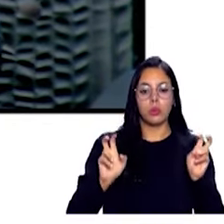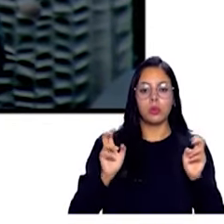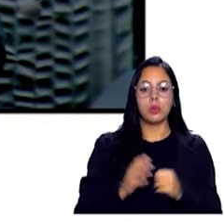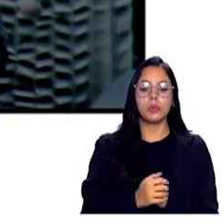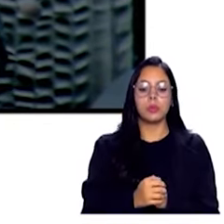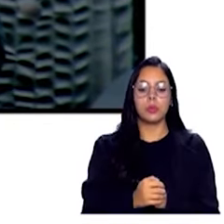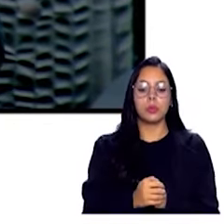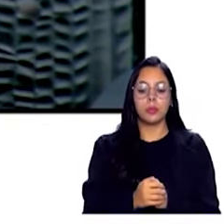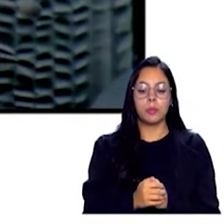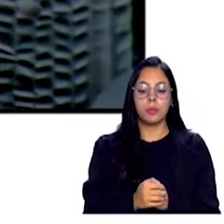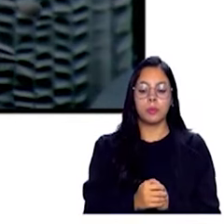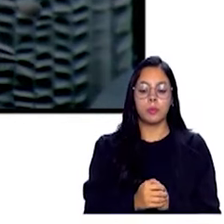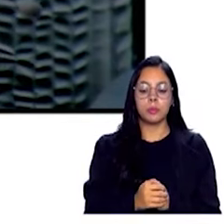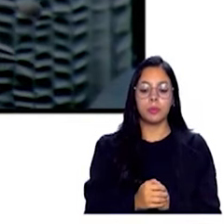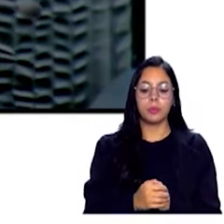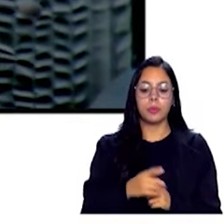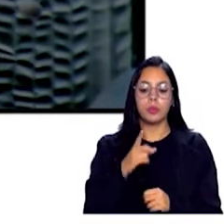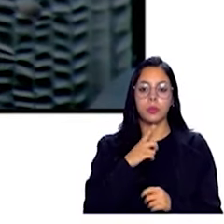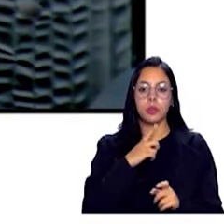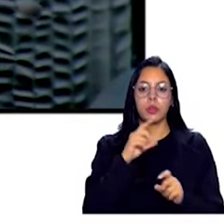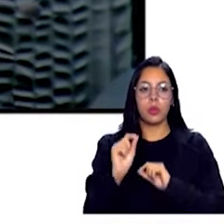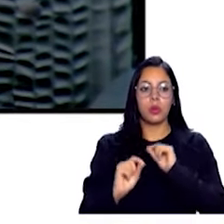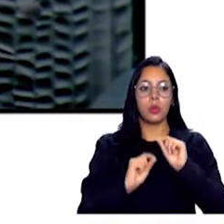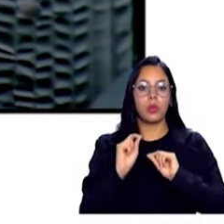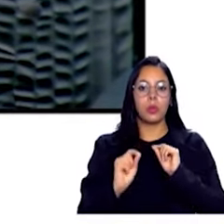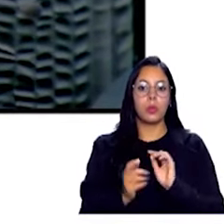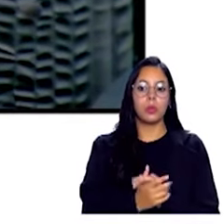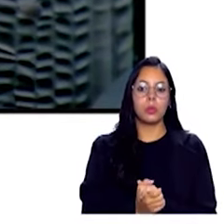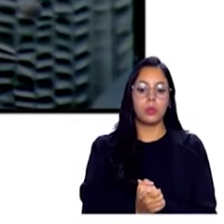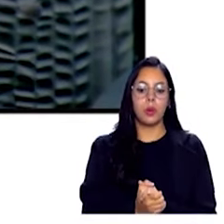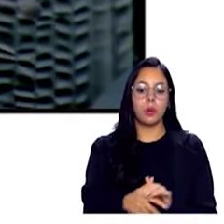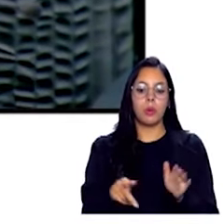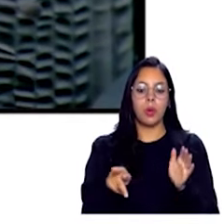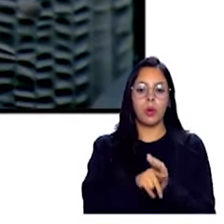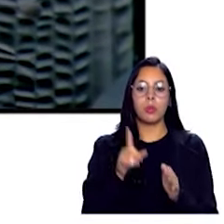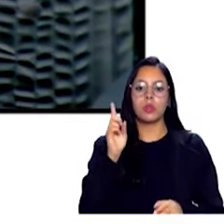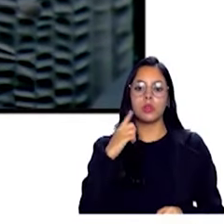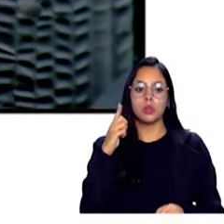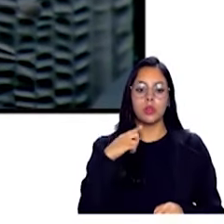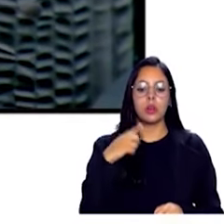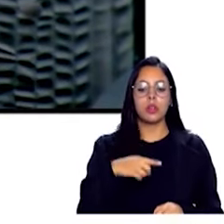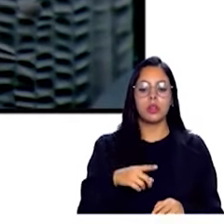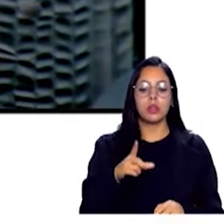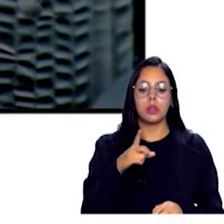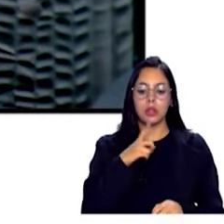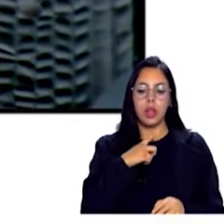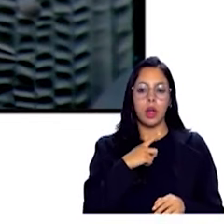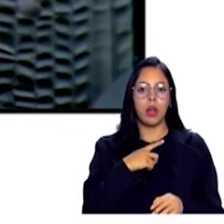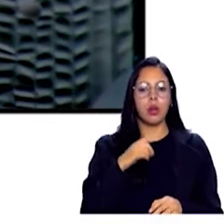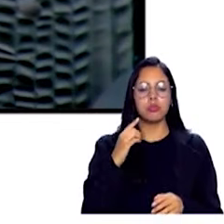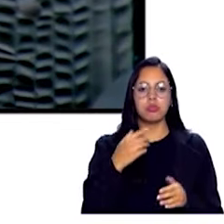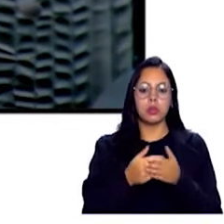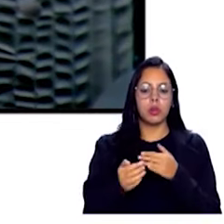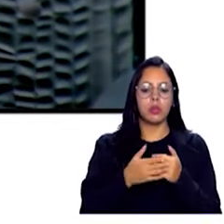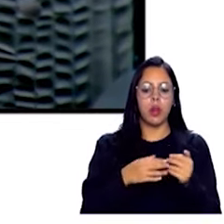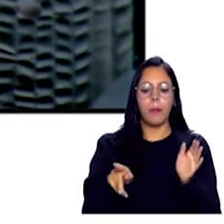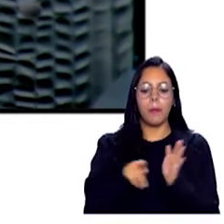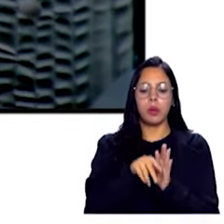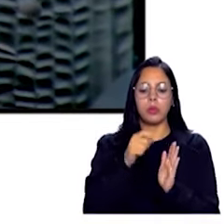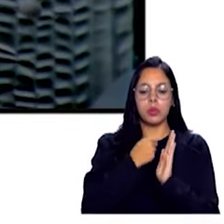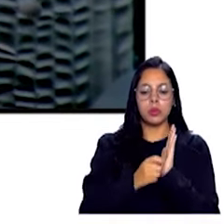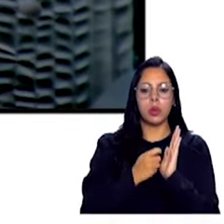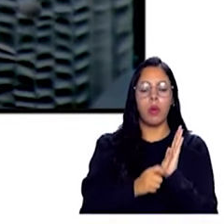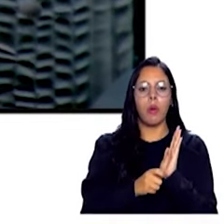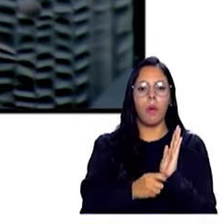les juridictions suprêmes mais join tout à fait sor lorsque tout à l'heure Elle vous expliqua que l'une des missions